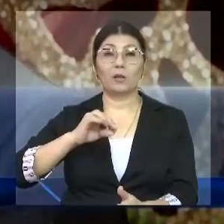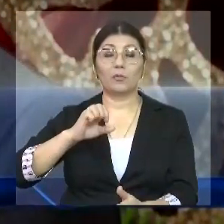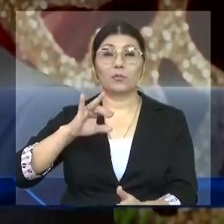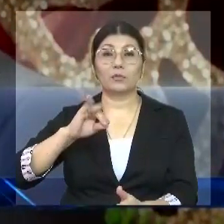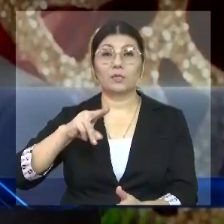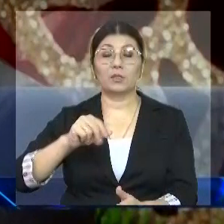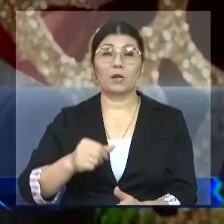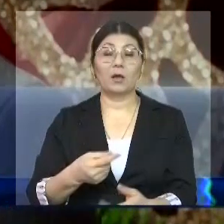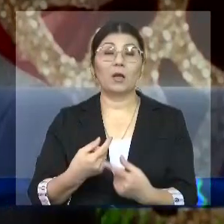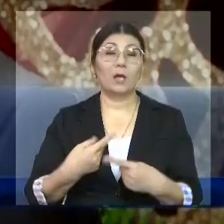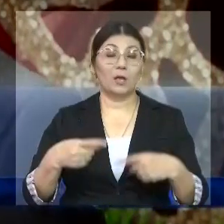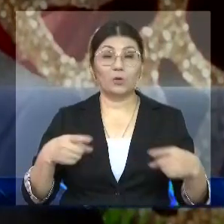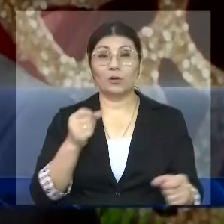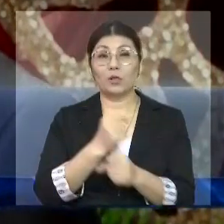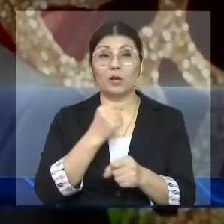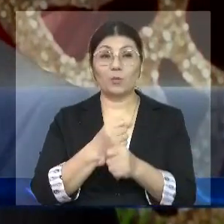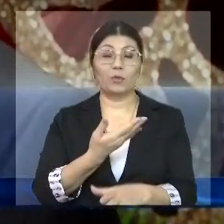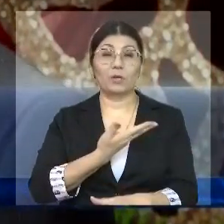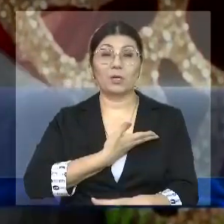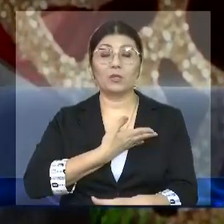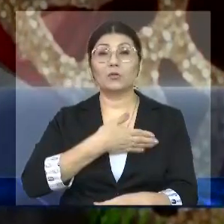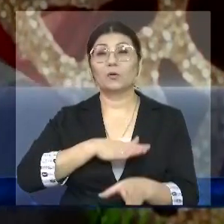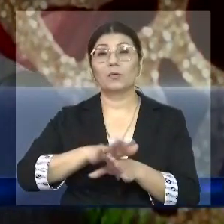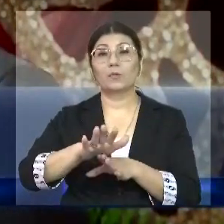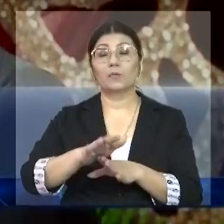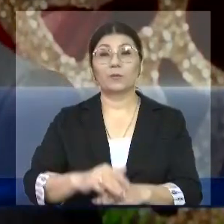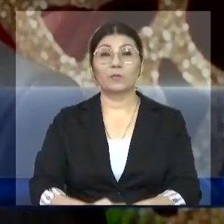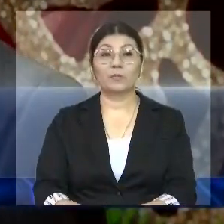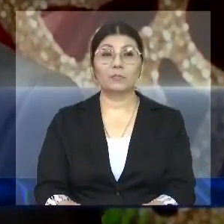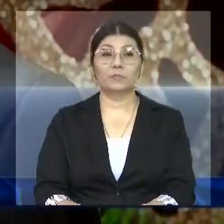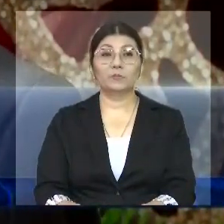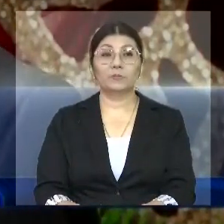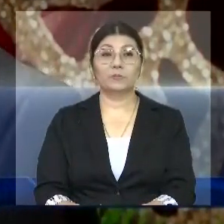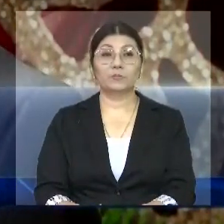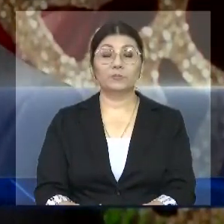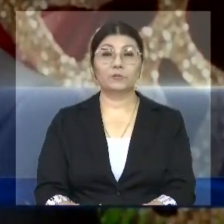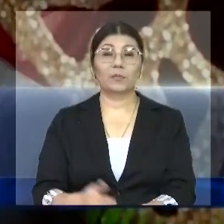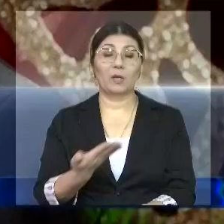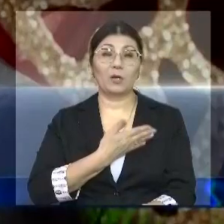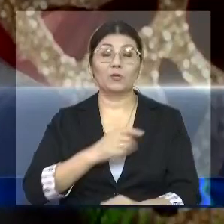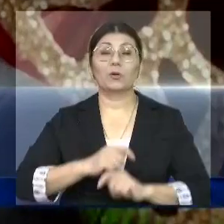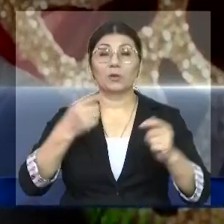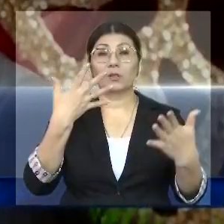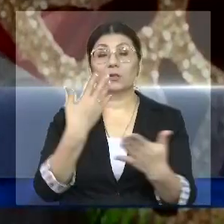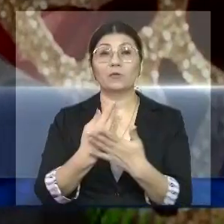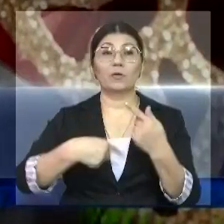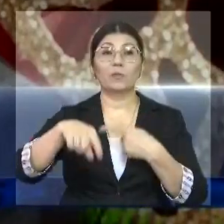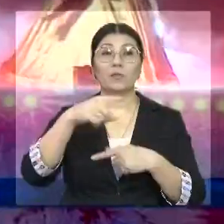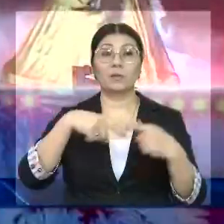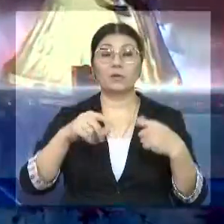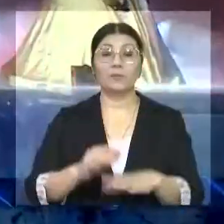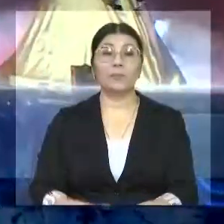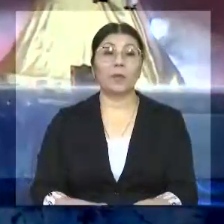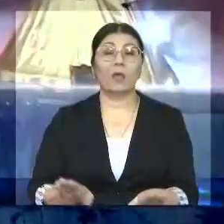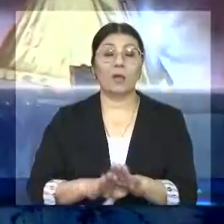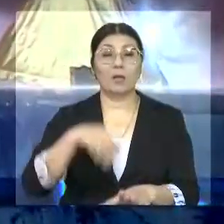слесарной работой, получается, полностью в этой сфере углубиться. В дальнейшем дальше открыть свой бизнес. Автосервис.